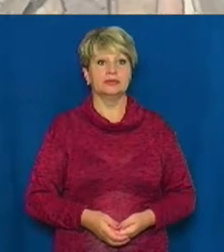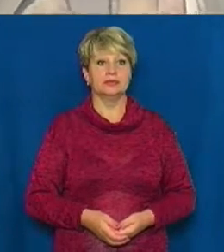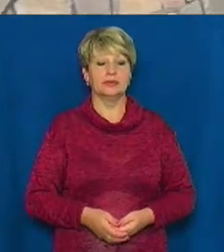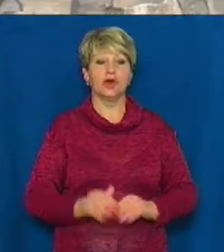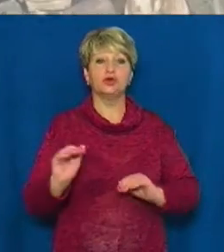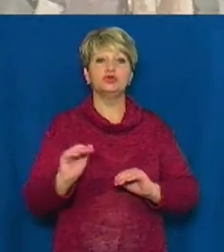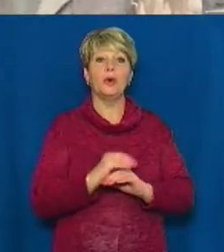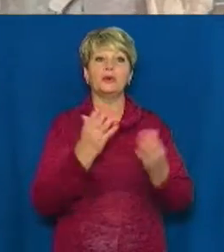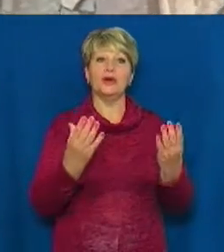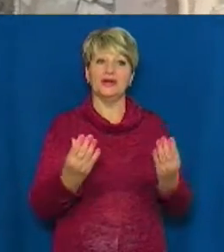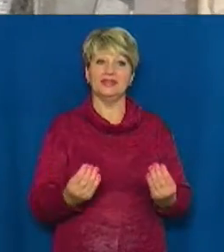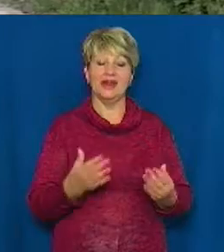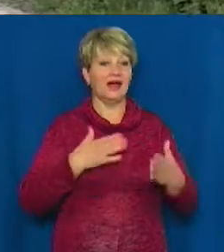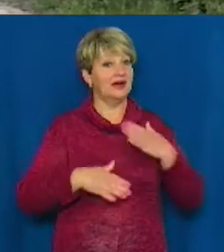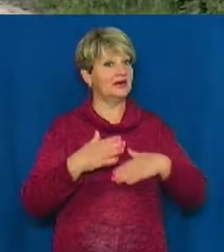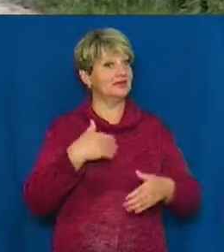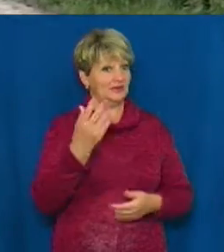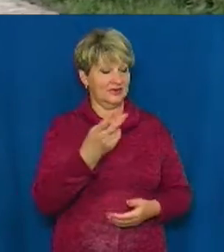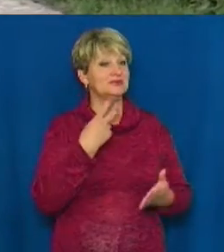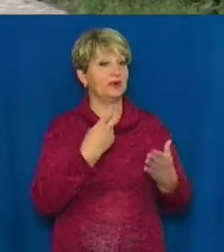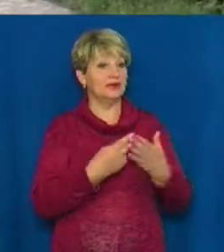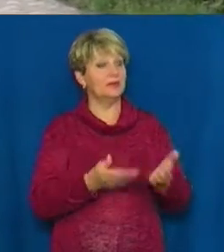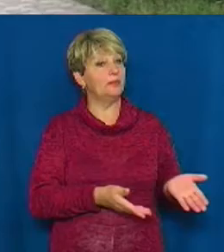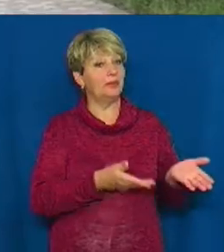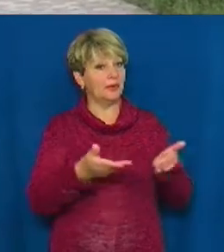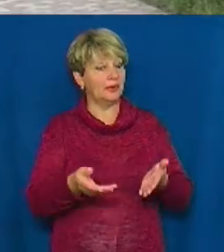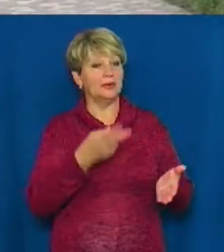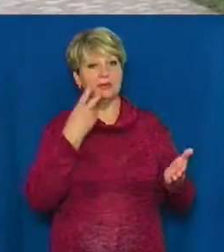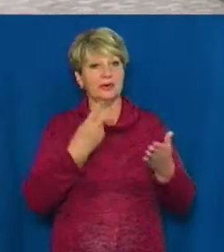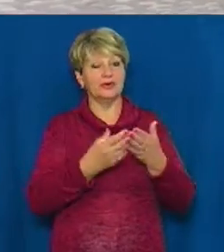Доброго дня, радий вас бачити. Проходьте, будь ласка, я покажу